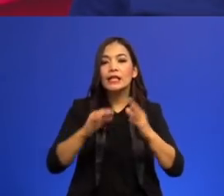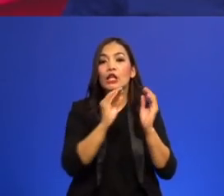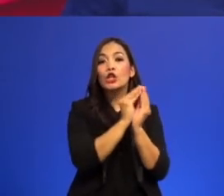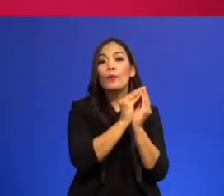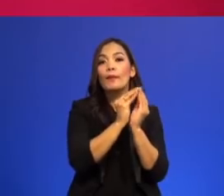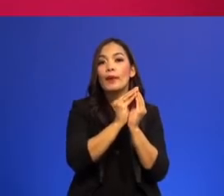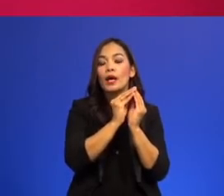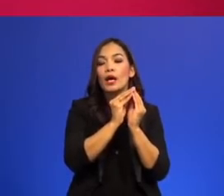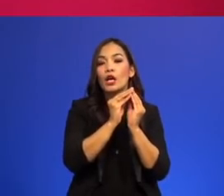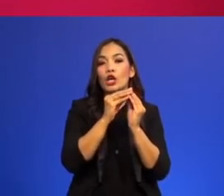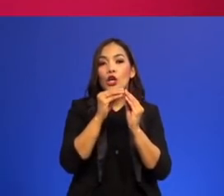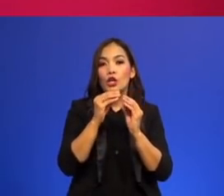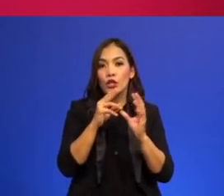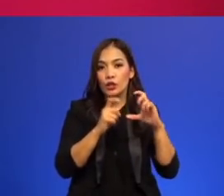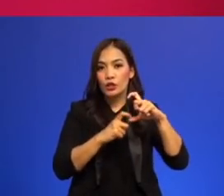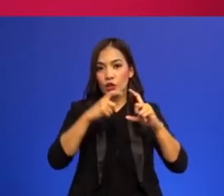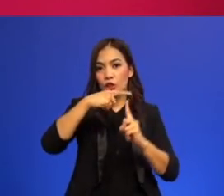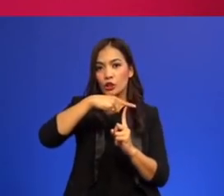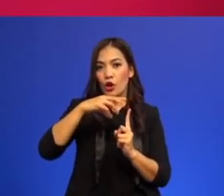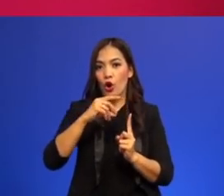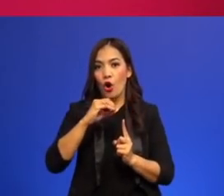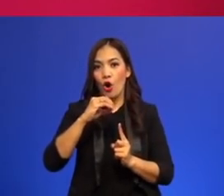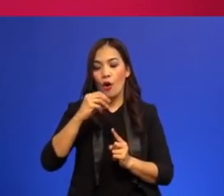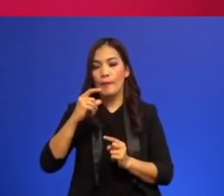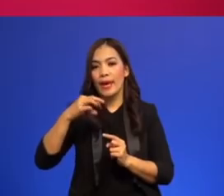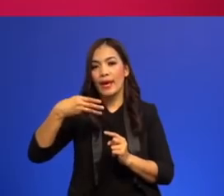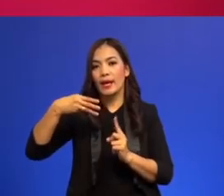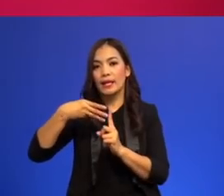mana orang-orang yang gampang mengkerut seperti strawberry.